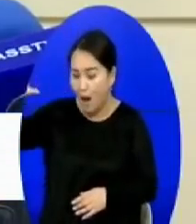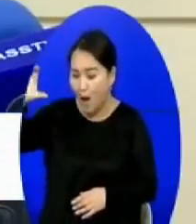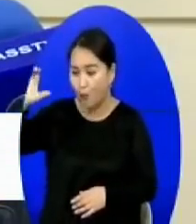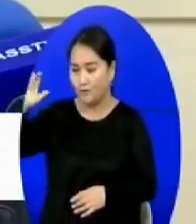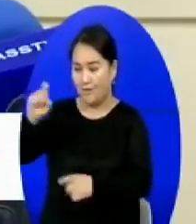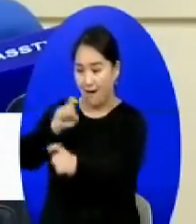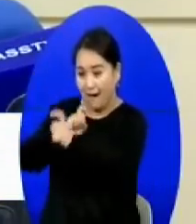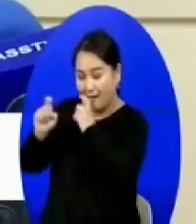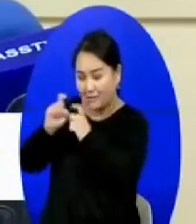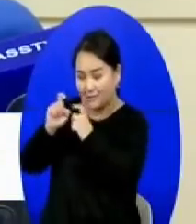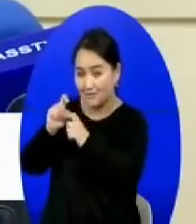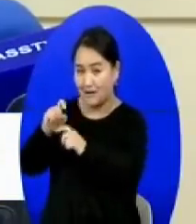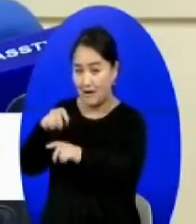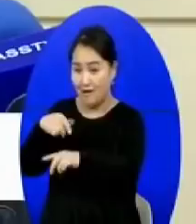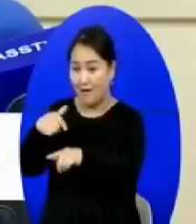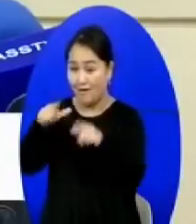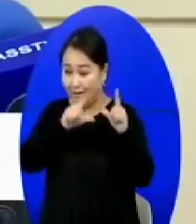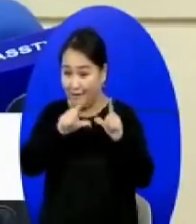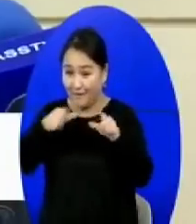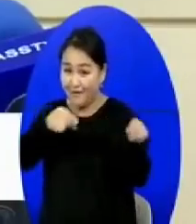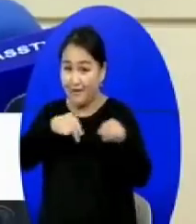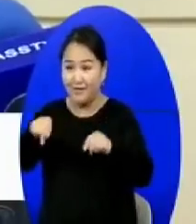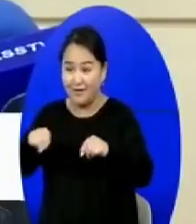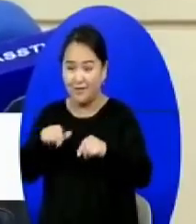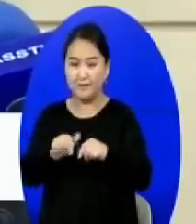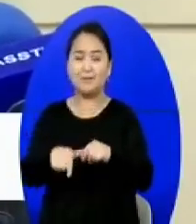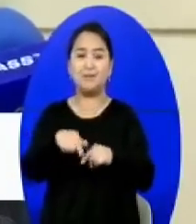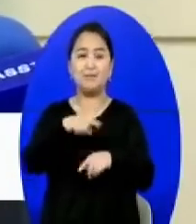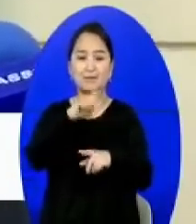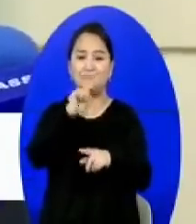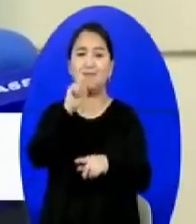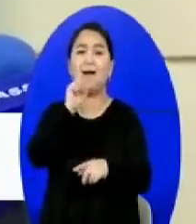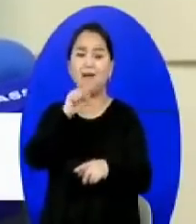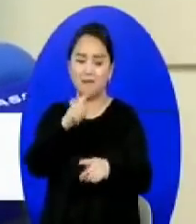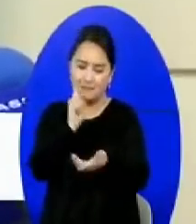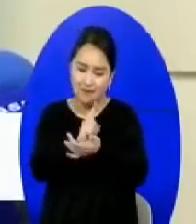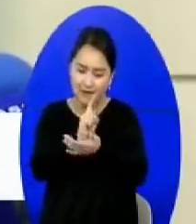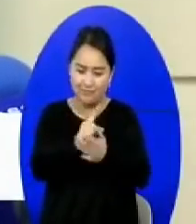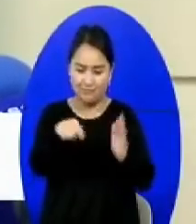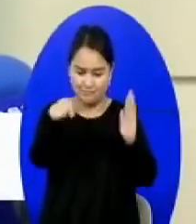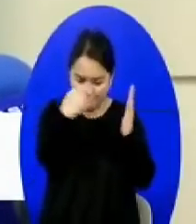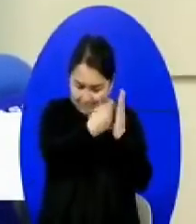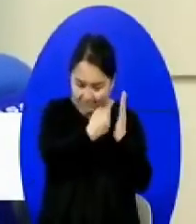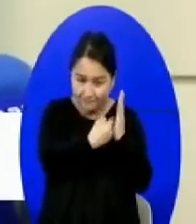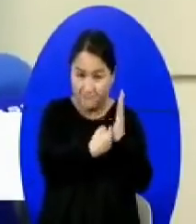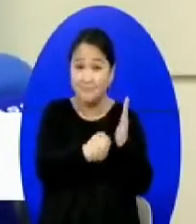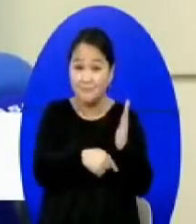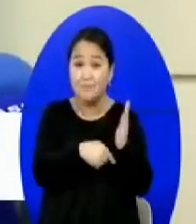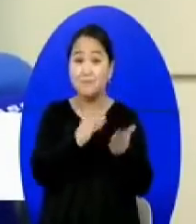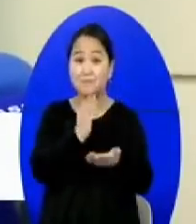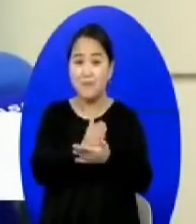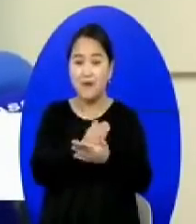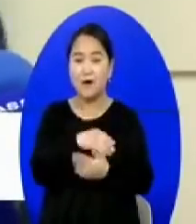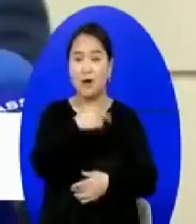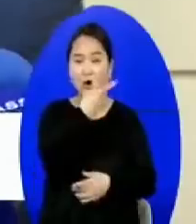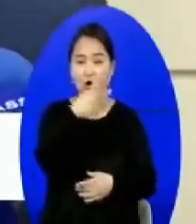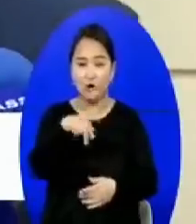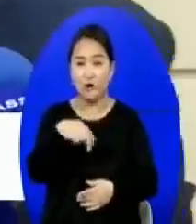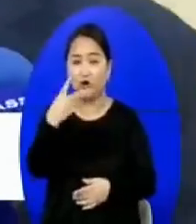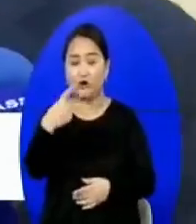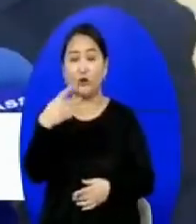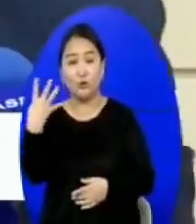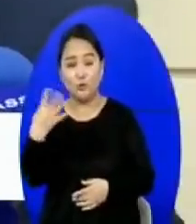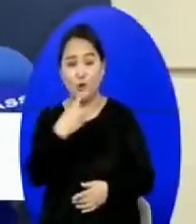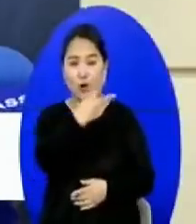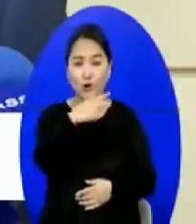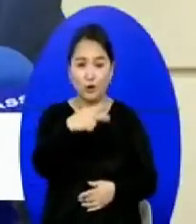буй гэрээндээ гинтийн давчгүй үндэсэнд хүн нөхцөл байдлыг заалтад заав тусгасан байна гэдэг. Тэр энэ заалт болон одоо 2-2-4,